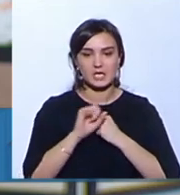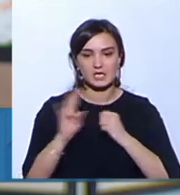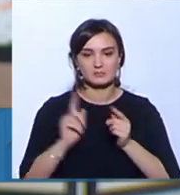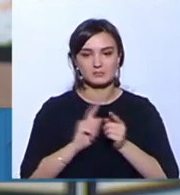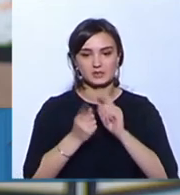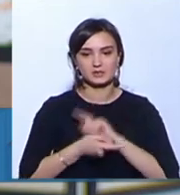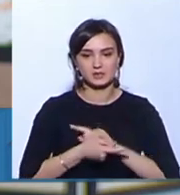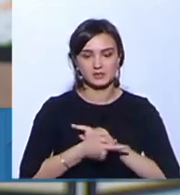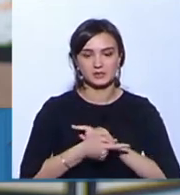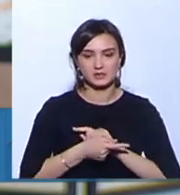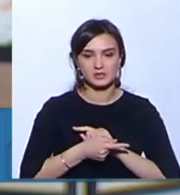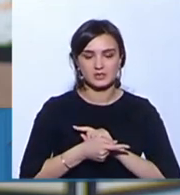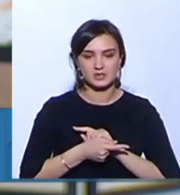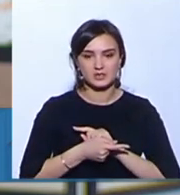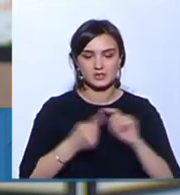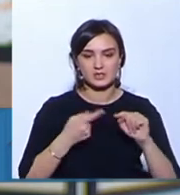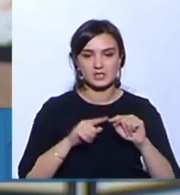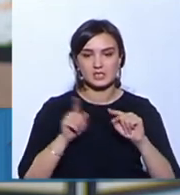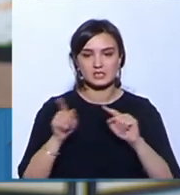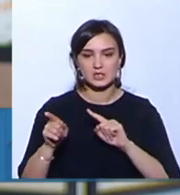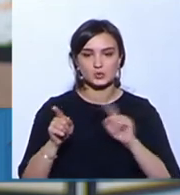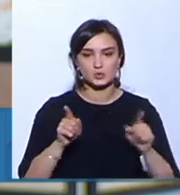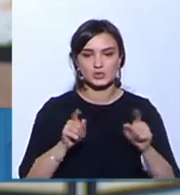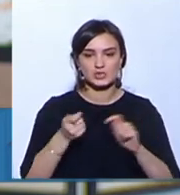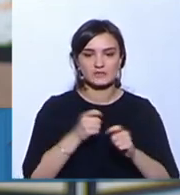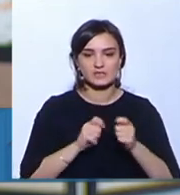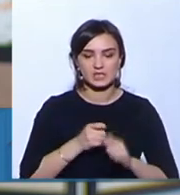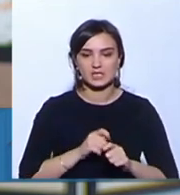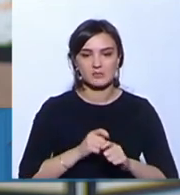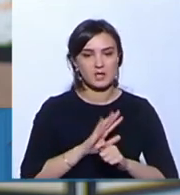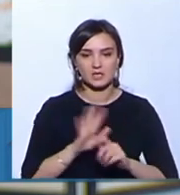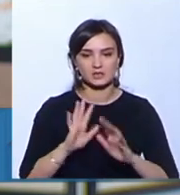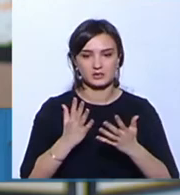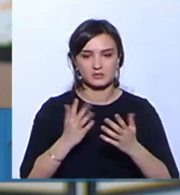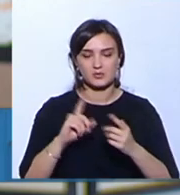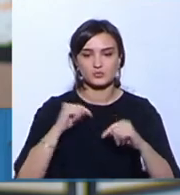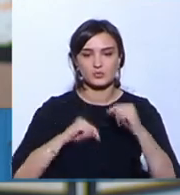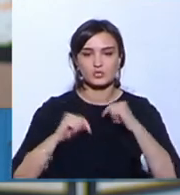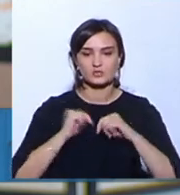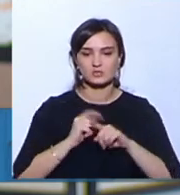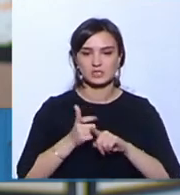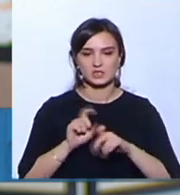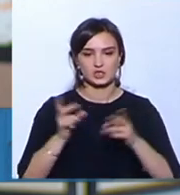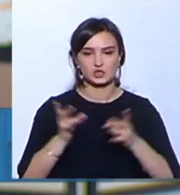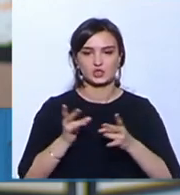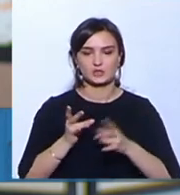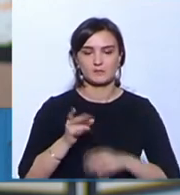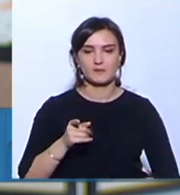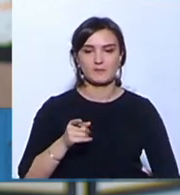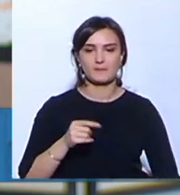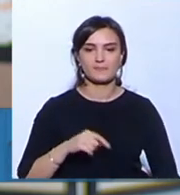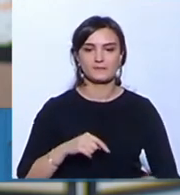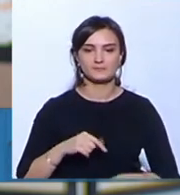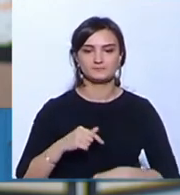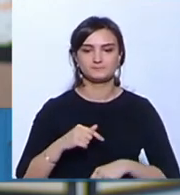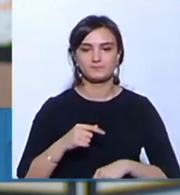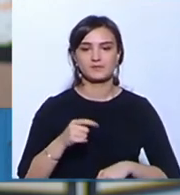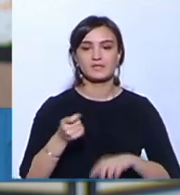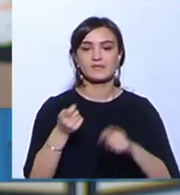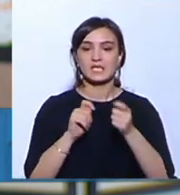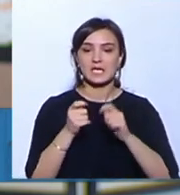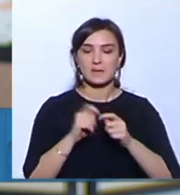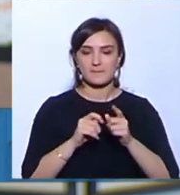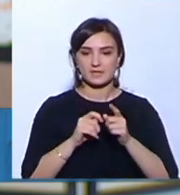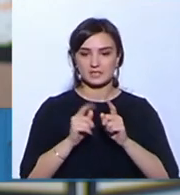პირიქით არ იწარმოება ესა თუ ის ნივთიერება, რომელიც ჩვენ ორგანიზმს ძალიან ჭირდება. ნივთიერებათა